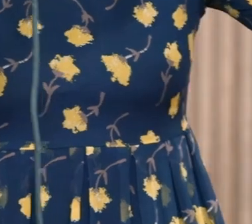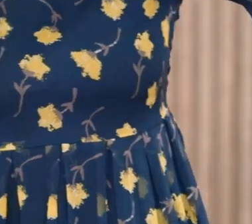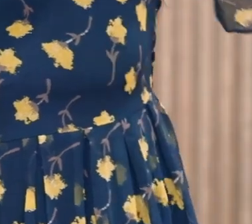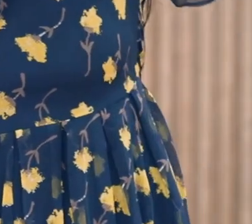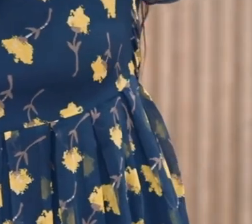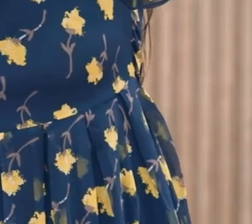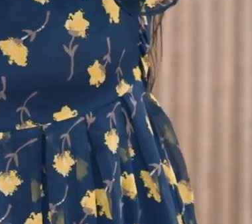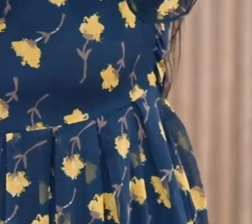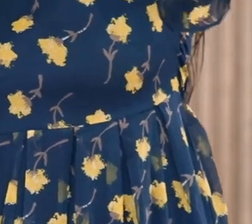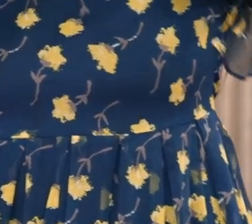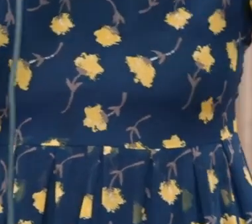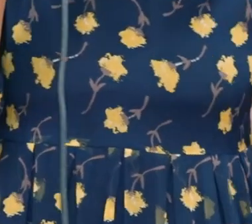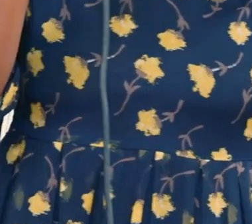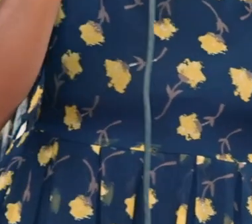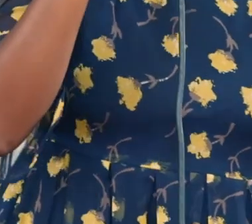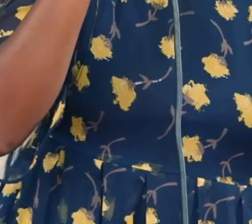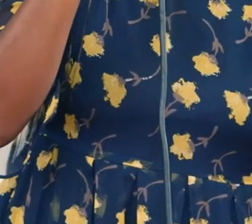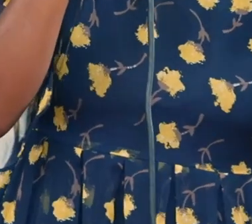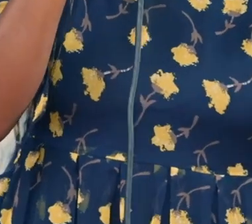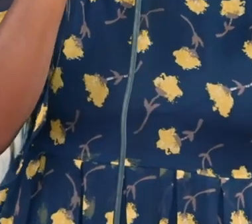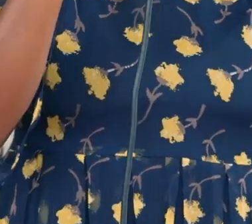vachazotora apo Jesu